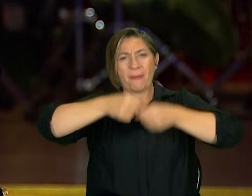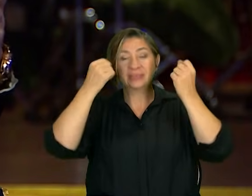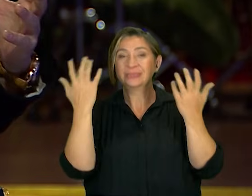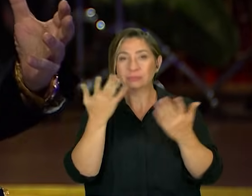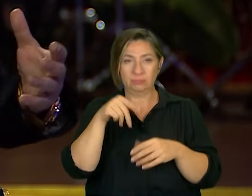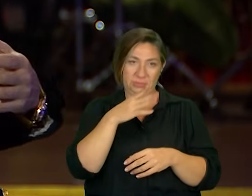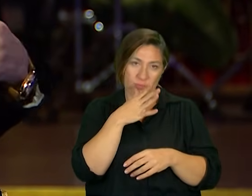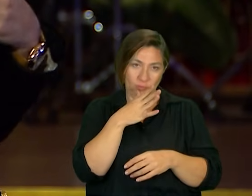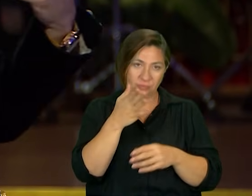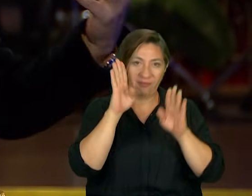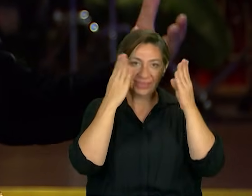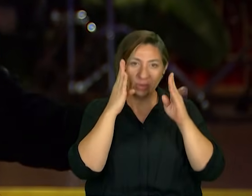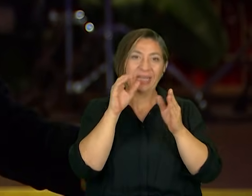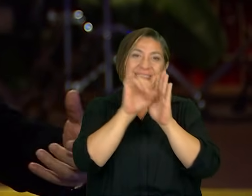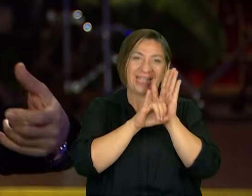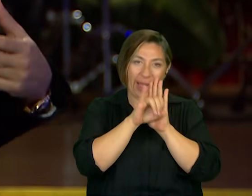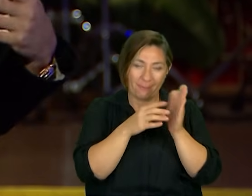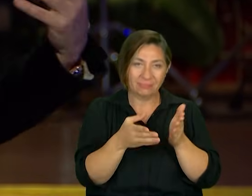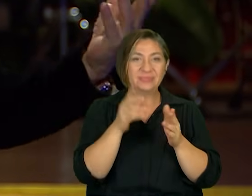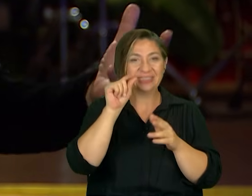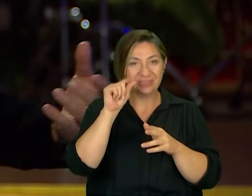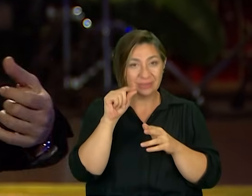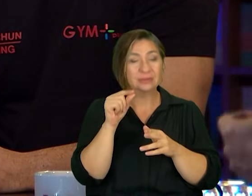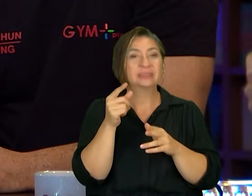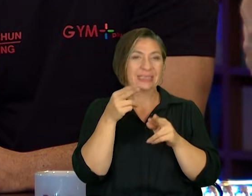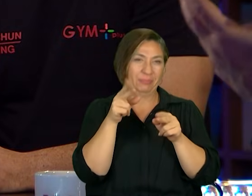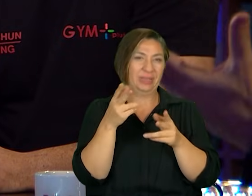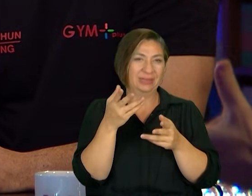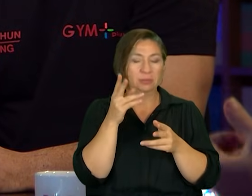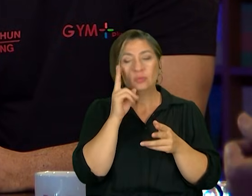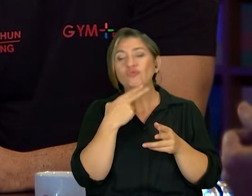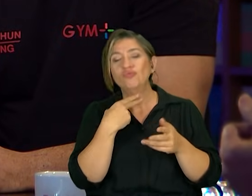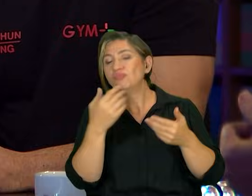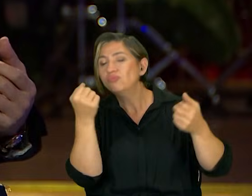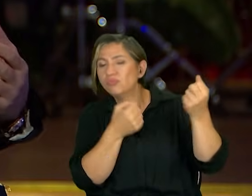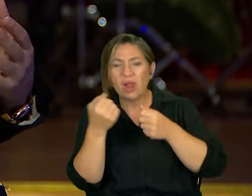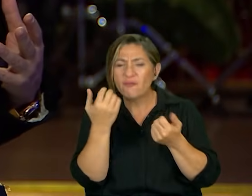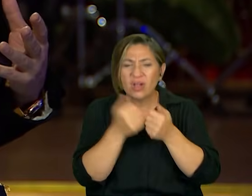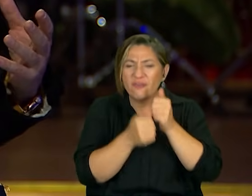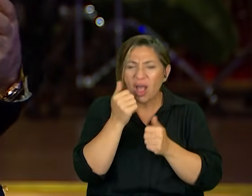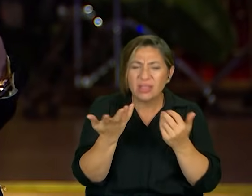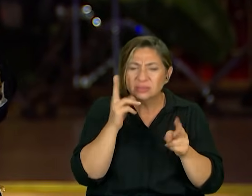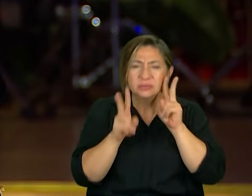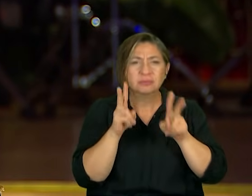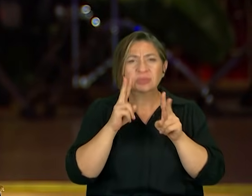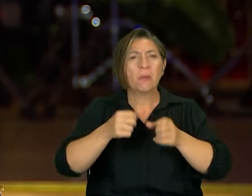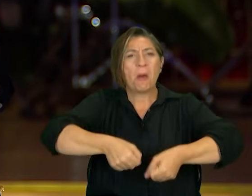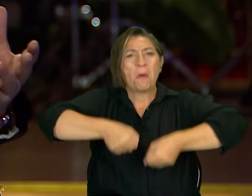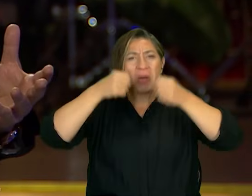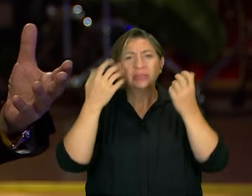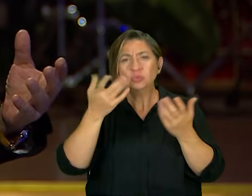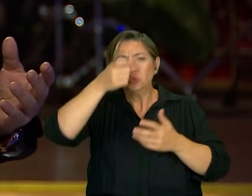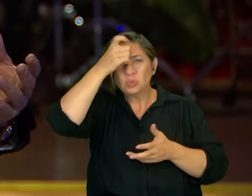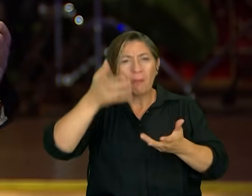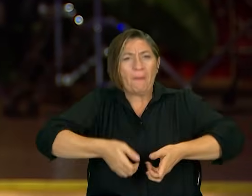biliyoruz bugün Facebook, Instagram, Twitter vesaire postlarından. Ruslar nasıl dövüşüyor,